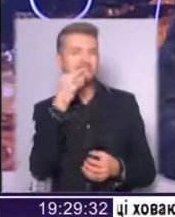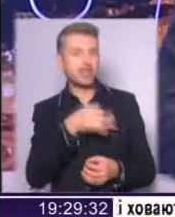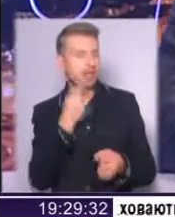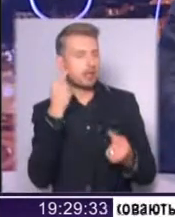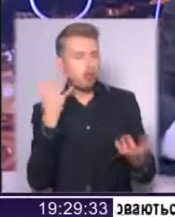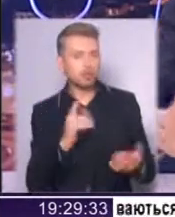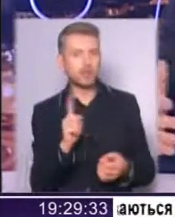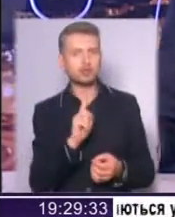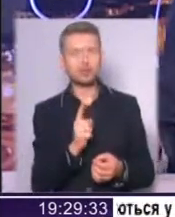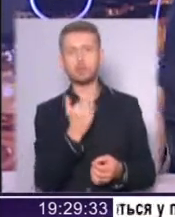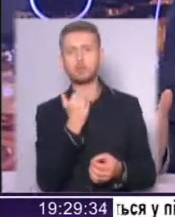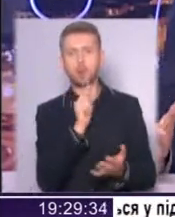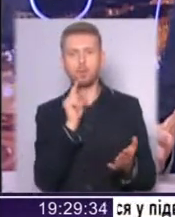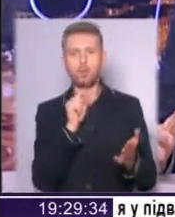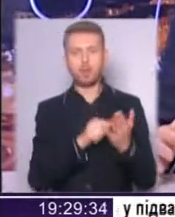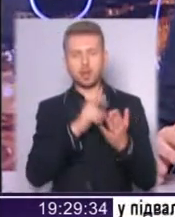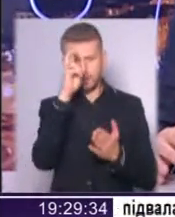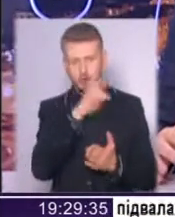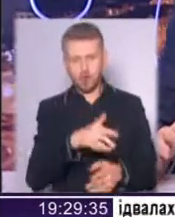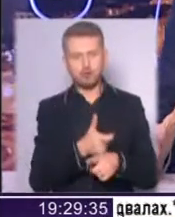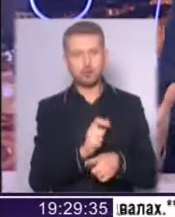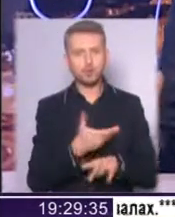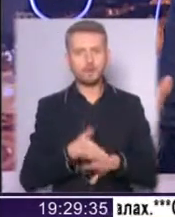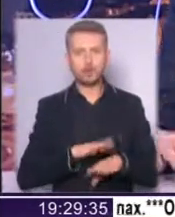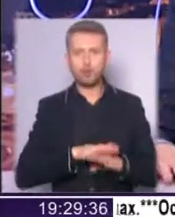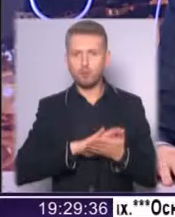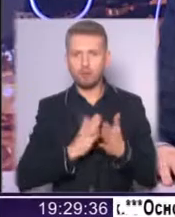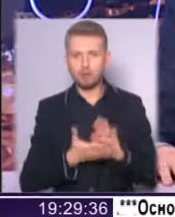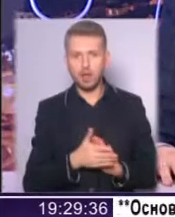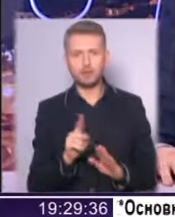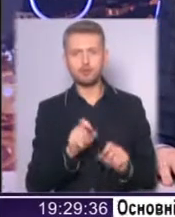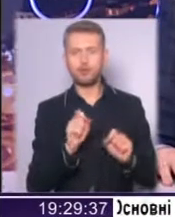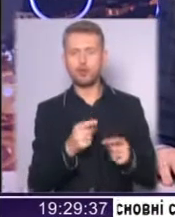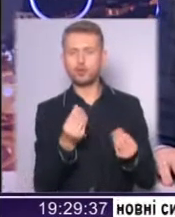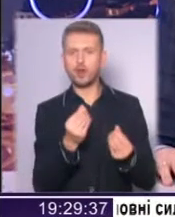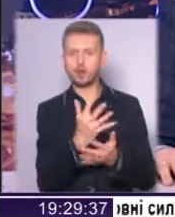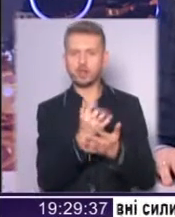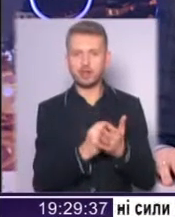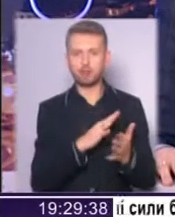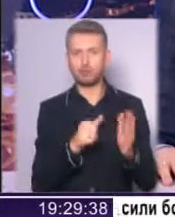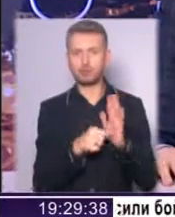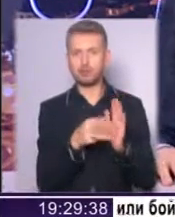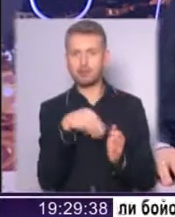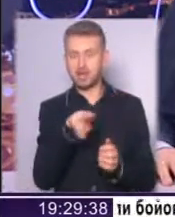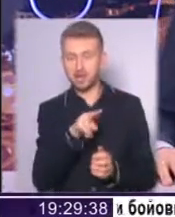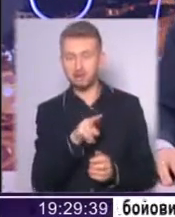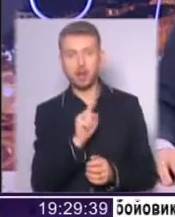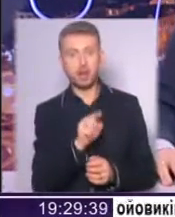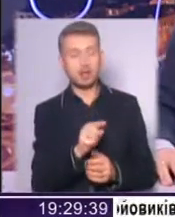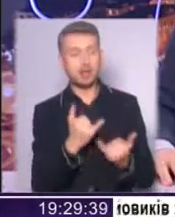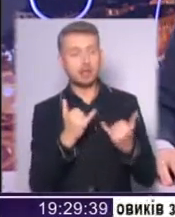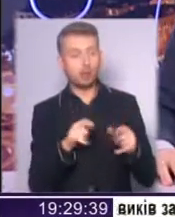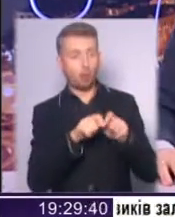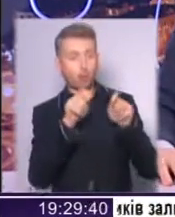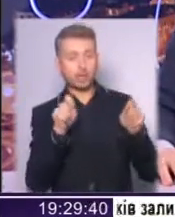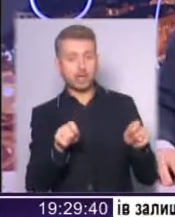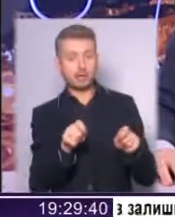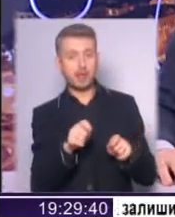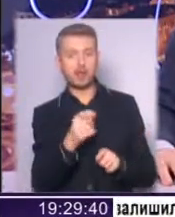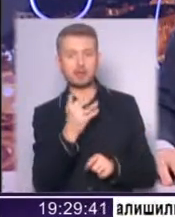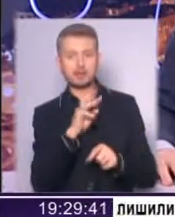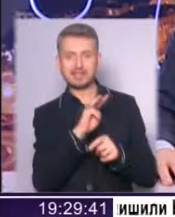згадайте, минулого тижня, позаминулого, як Яценюк вийшов до трибуни і розказував про те, що типа звіт нього був,